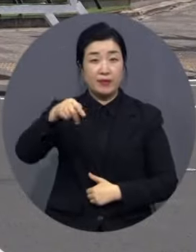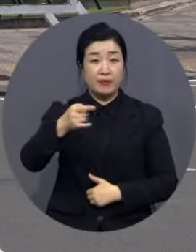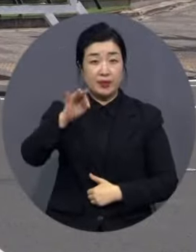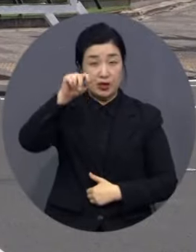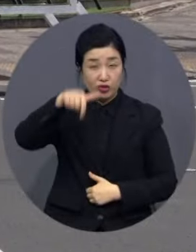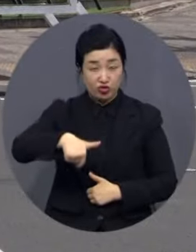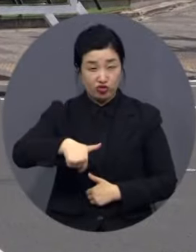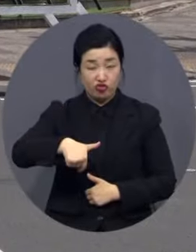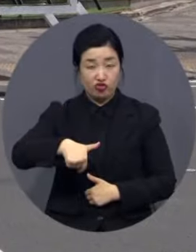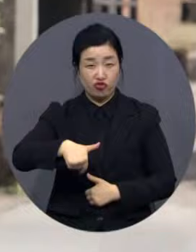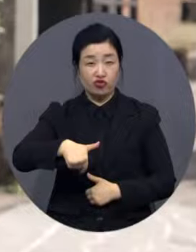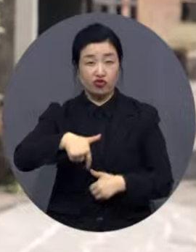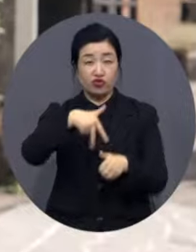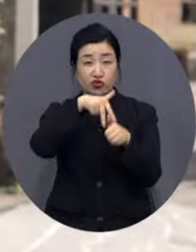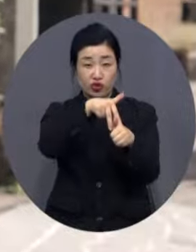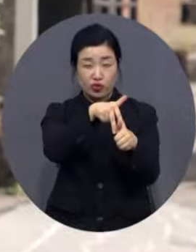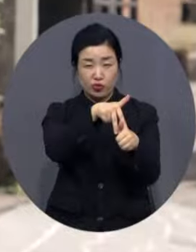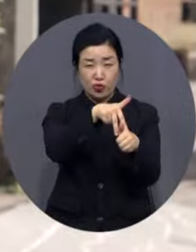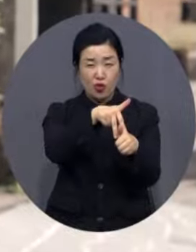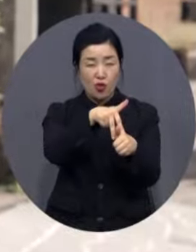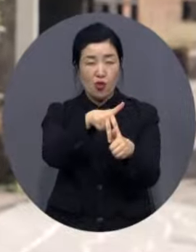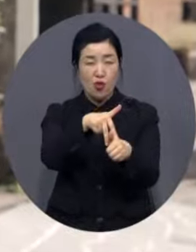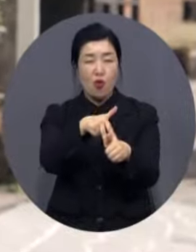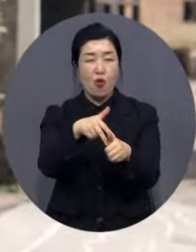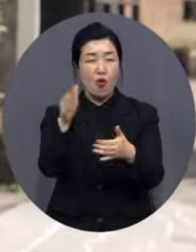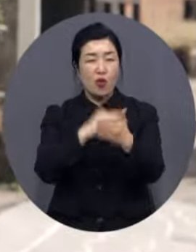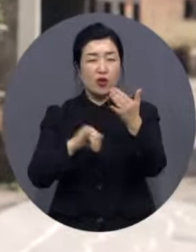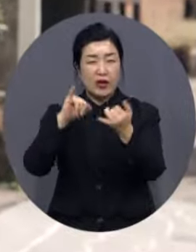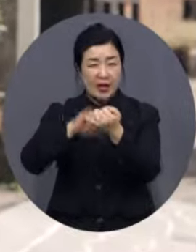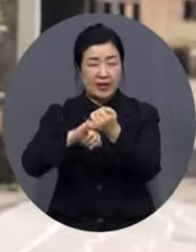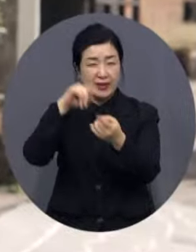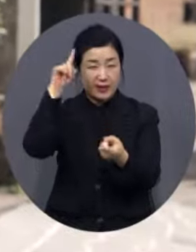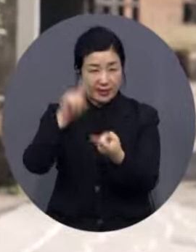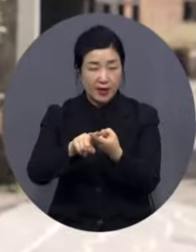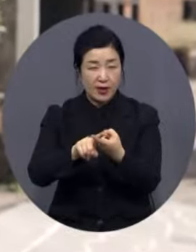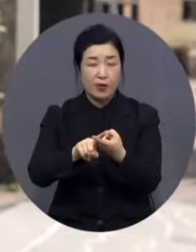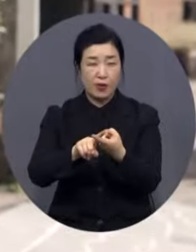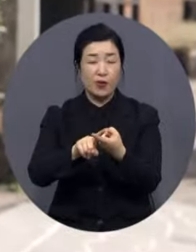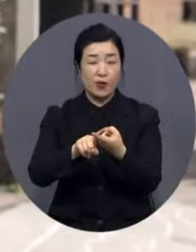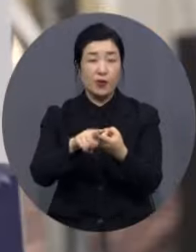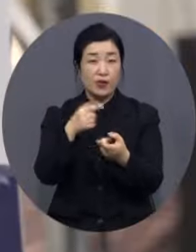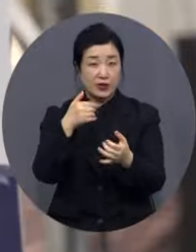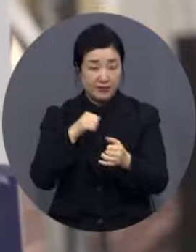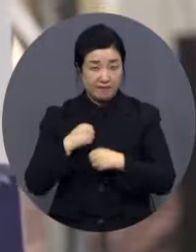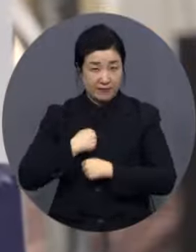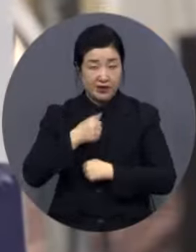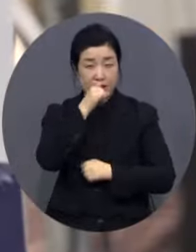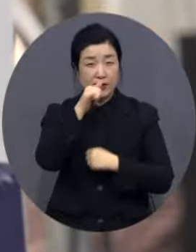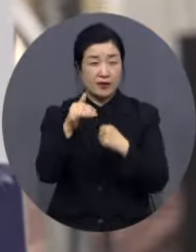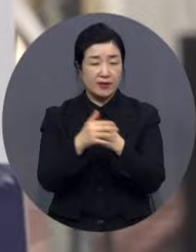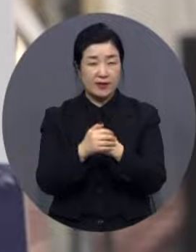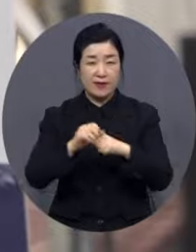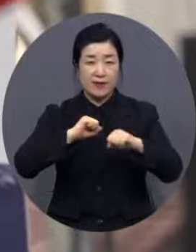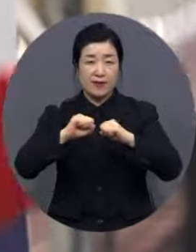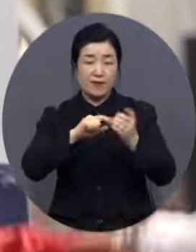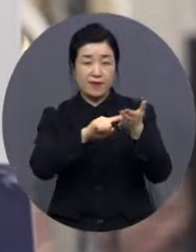후보는 공약이 곧 정책이 될 수 있는 집권여당 후보임을 강조하며 유권자 공약에